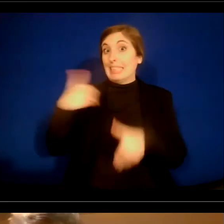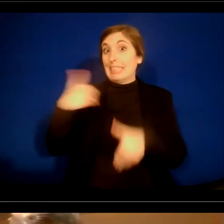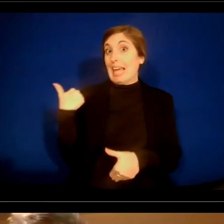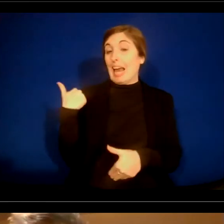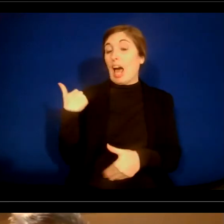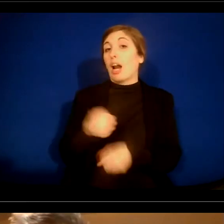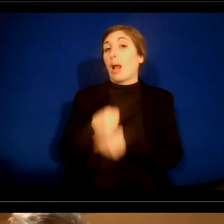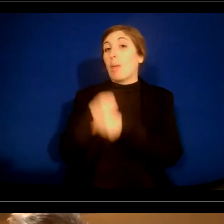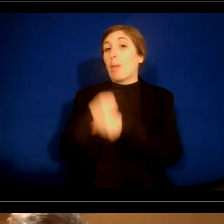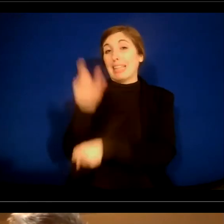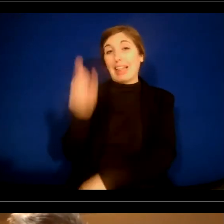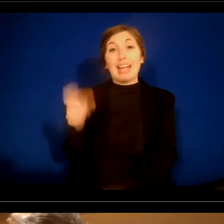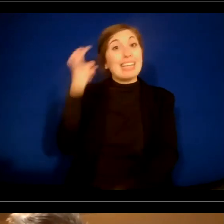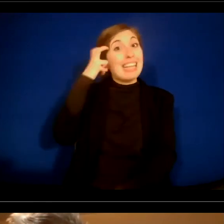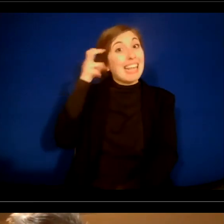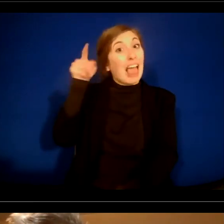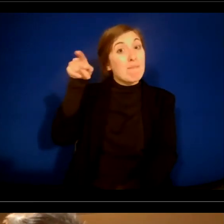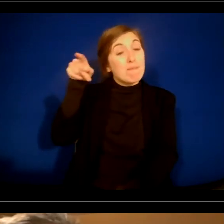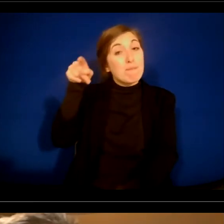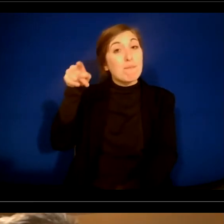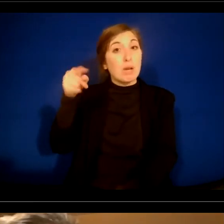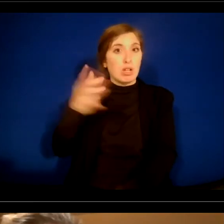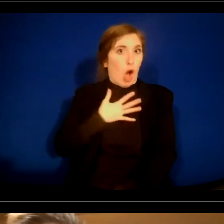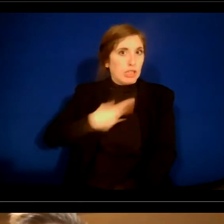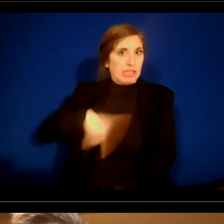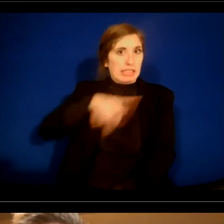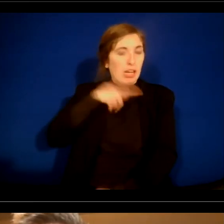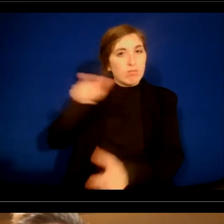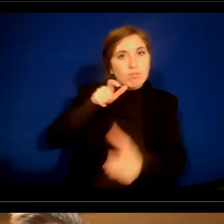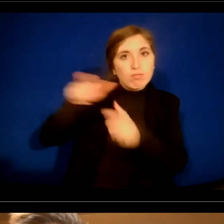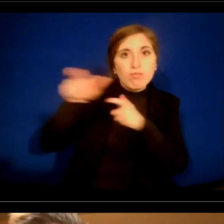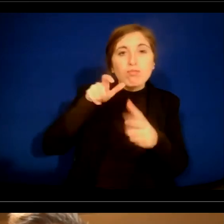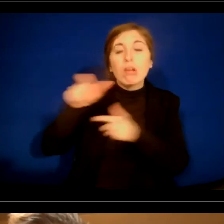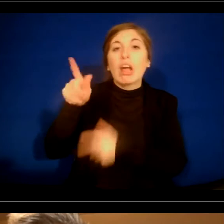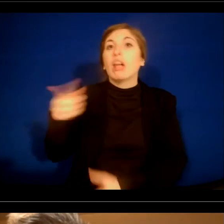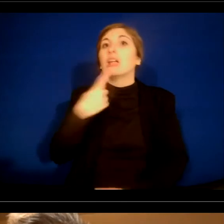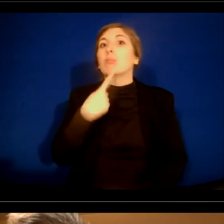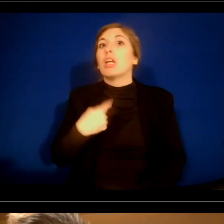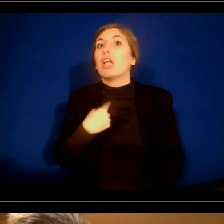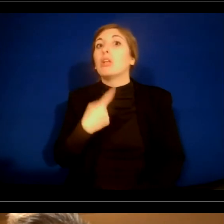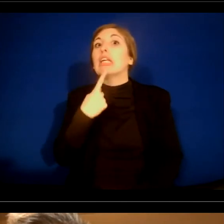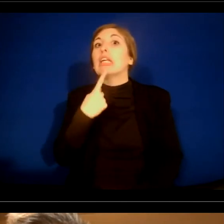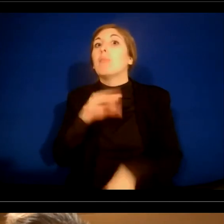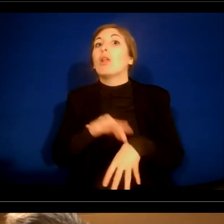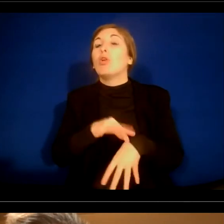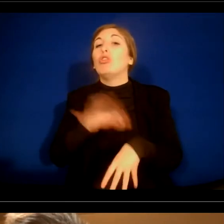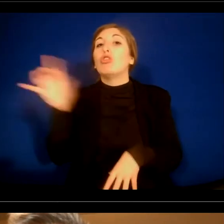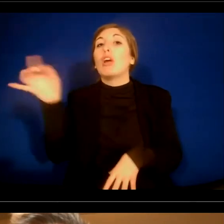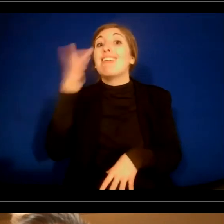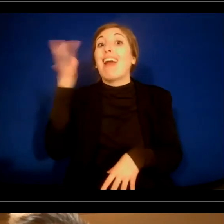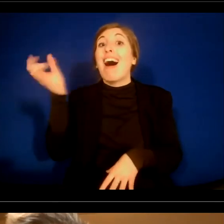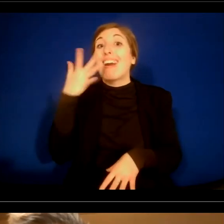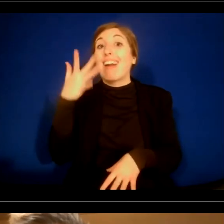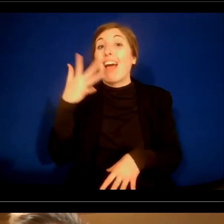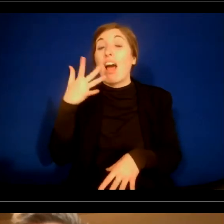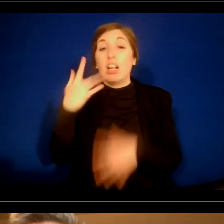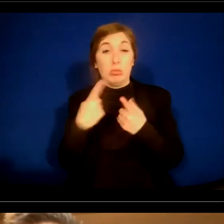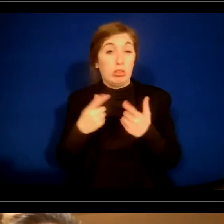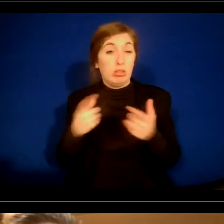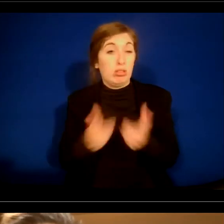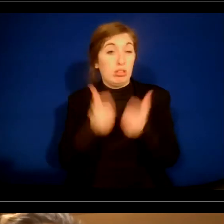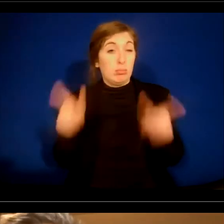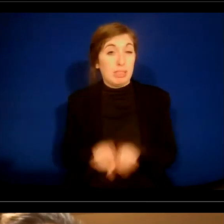che adesso un grande problema è per i pazienti pediatrici che hanno le patologie rare. Per cui dovremmo iniziare a capire